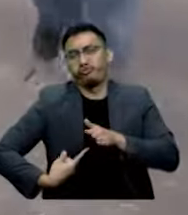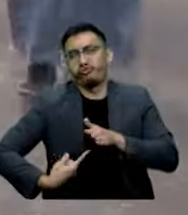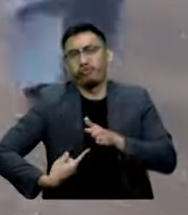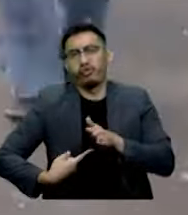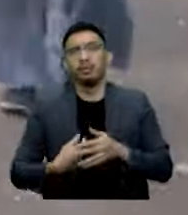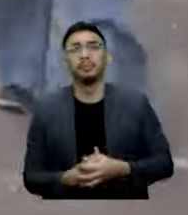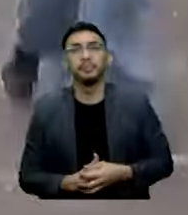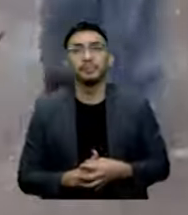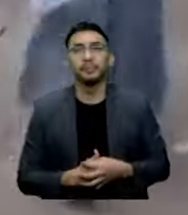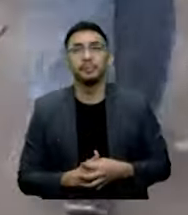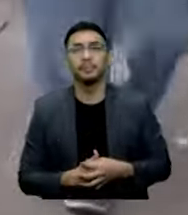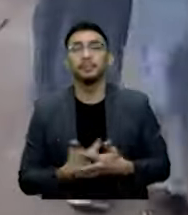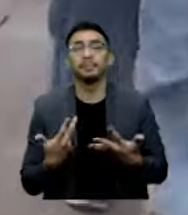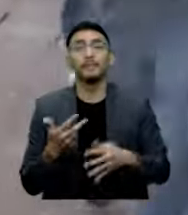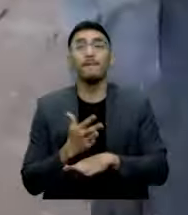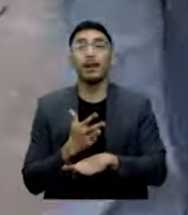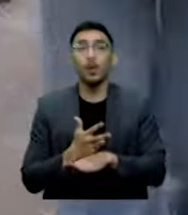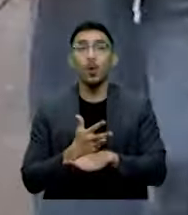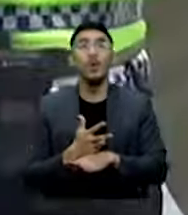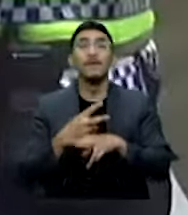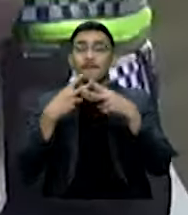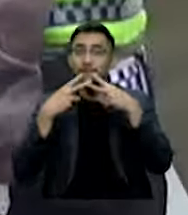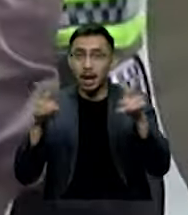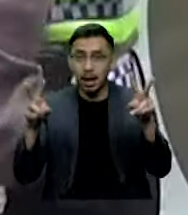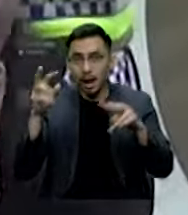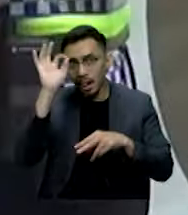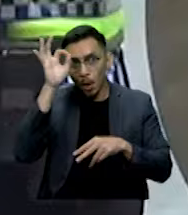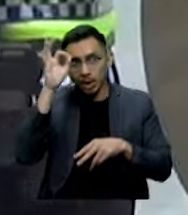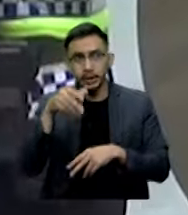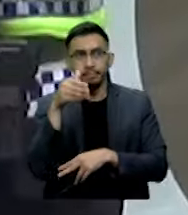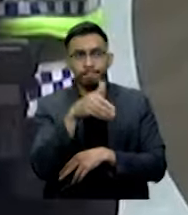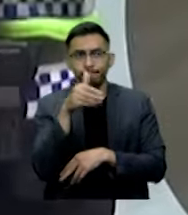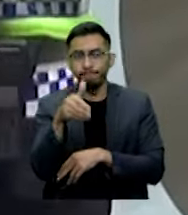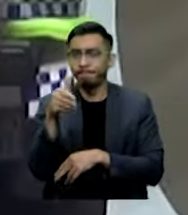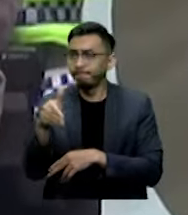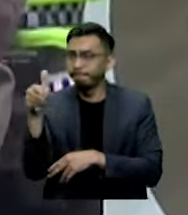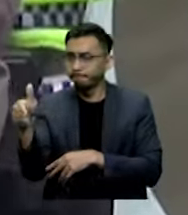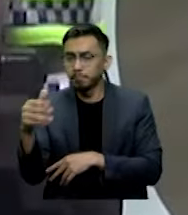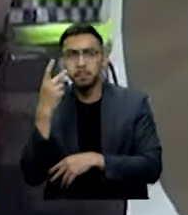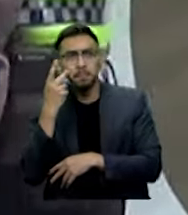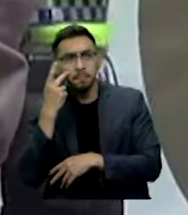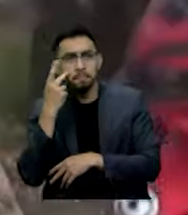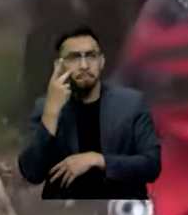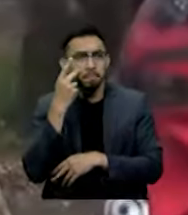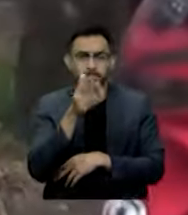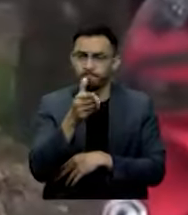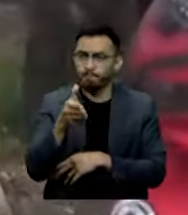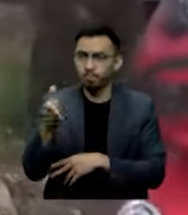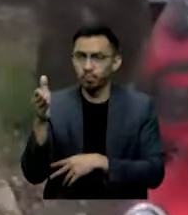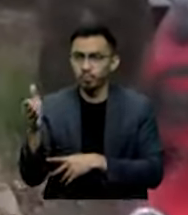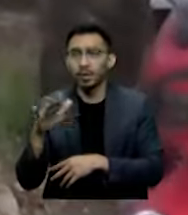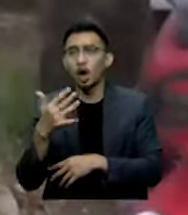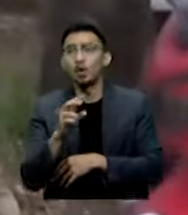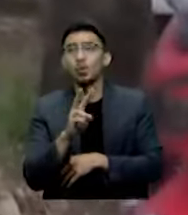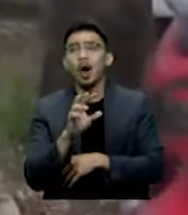Akibat viralnya aksi sejumlah wisatawan ini, sejumlah petugas menggelar razia di sejumlah lokasi. Meski di tahun 2023 sudah